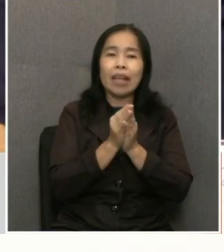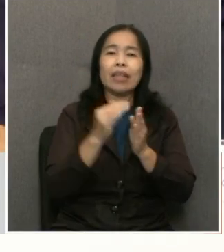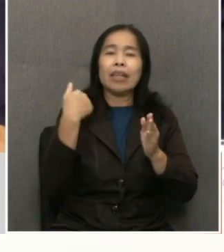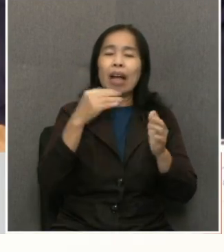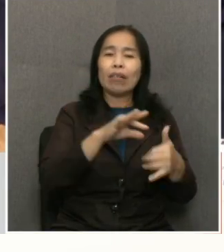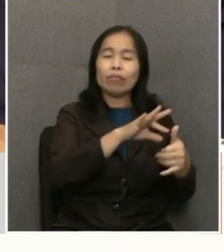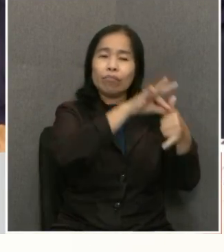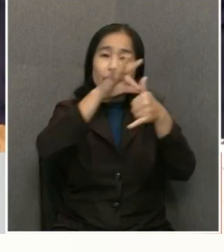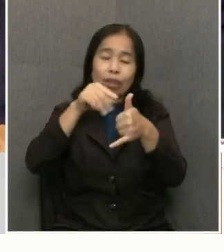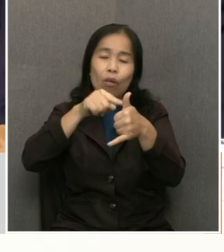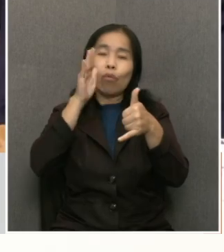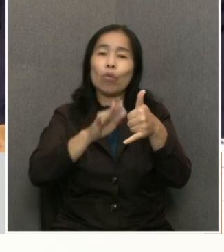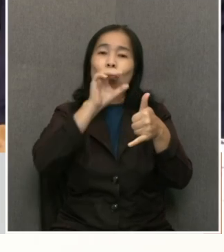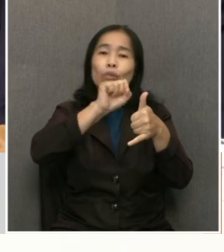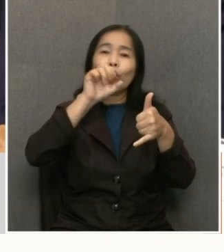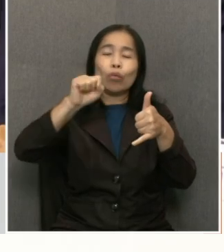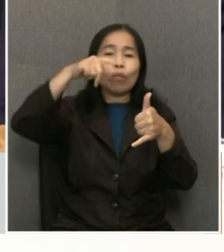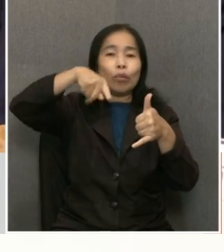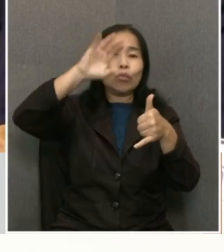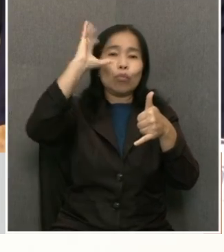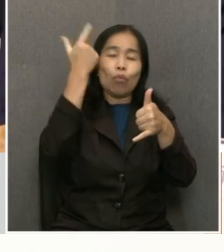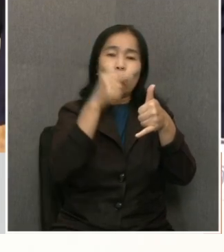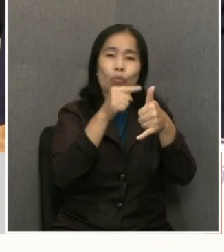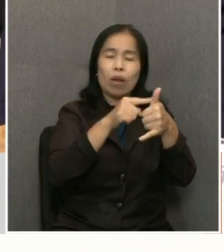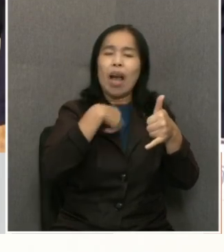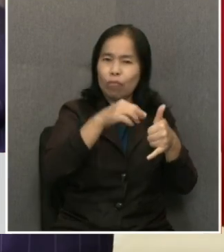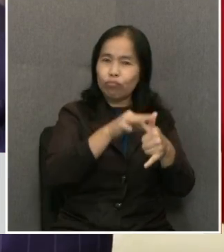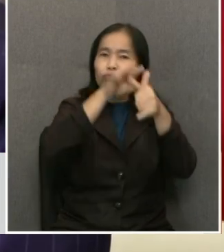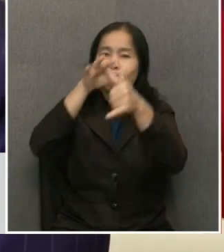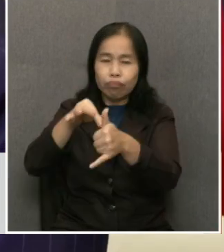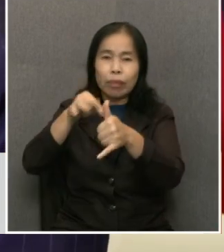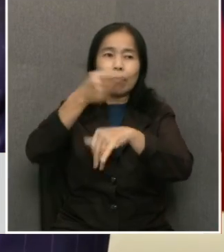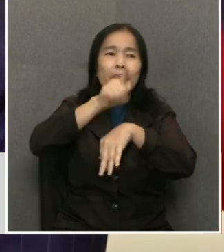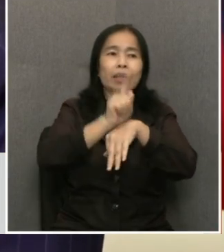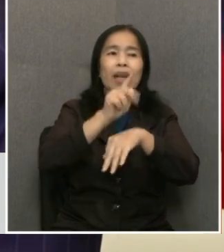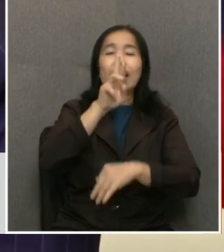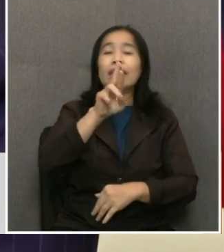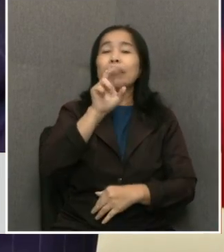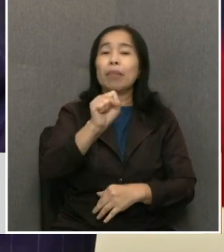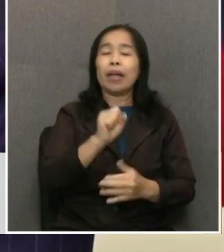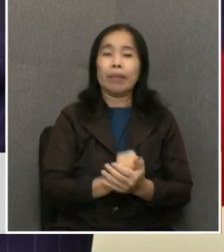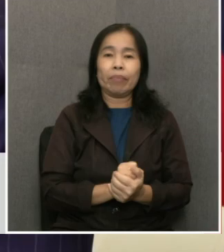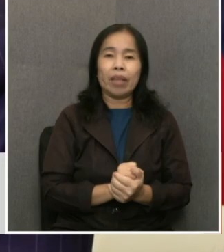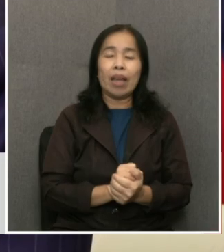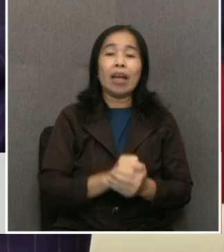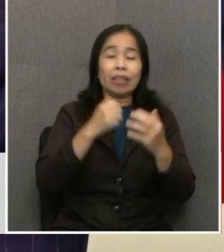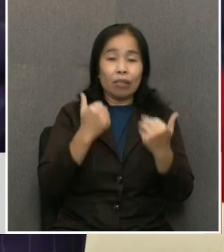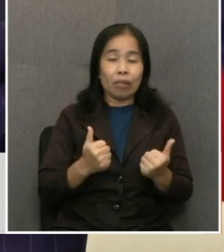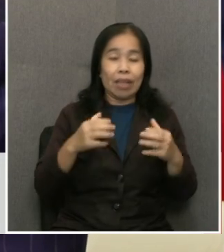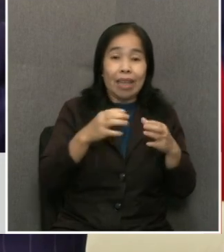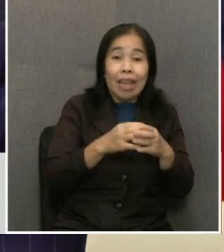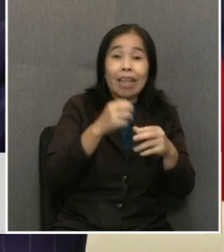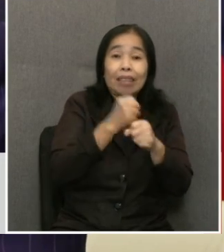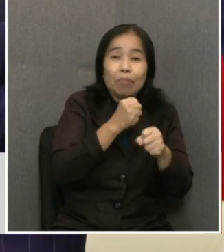พาดาสสพิษณุโลกจากพรรคก้าวไกลให้มันนั่งเก้าอี้ประธานสภาส่งผลให้คณะเจรจาทั้ง2พร